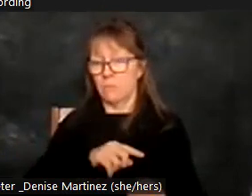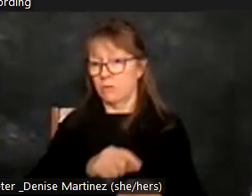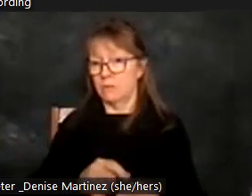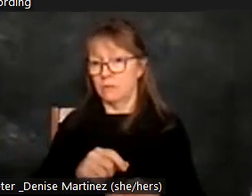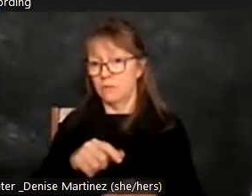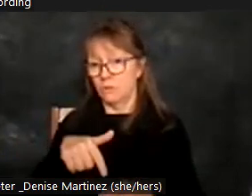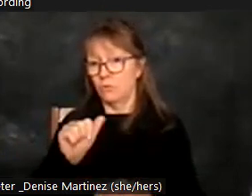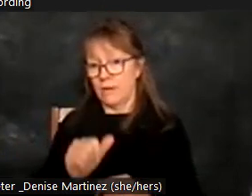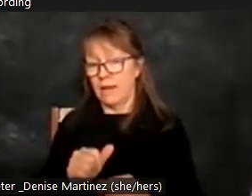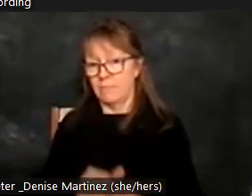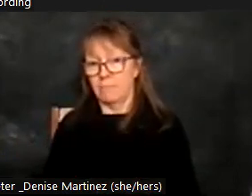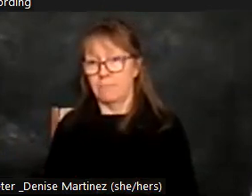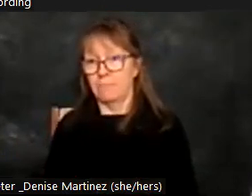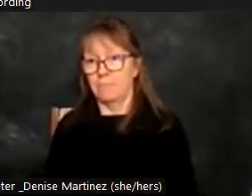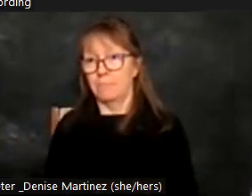encore.